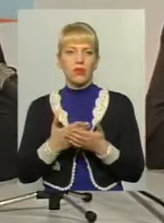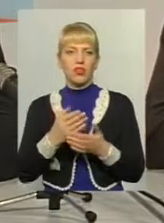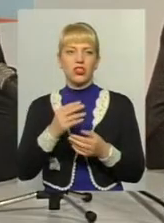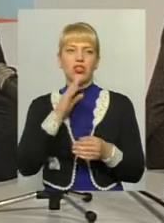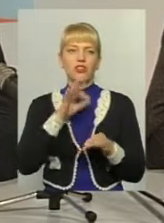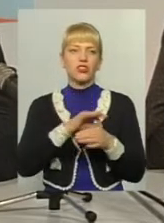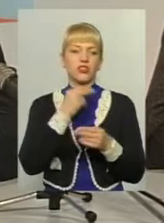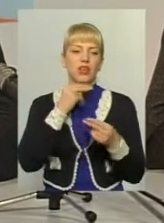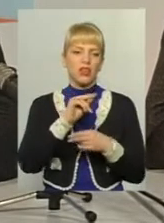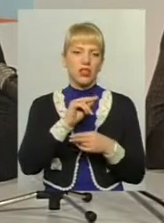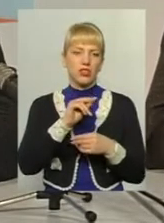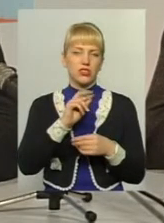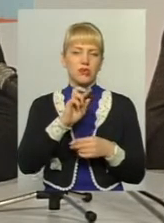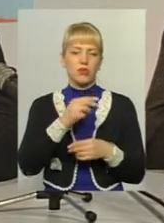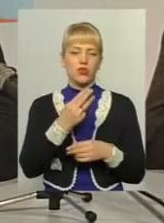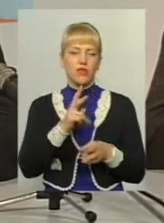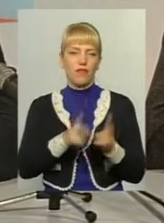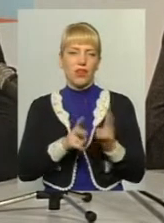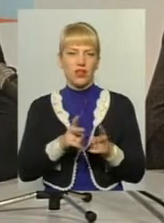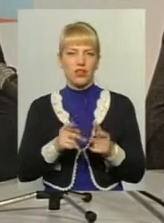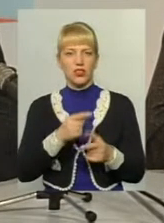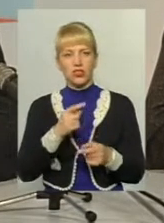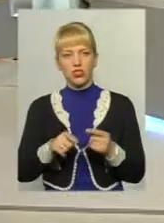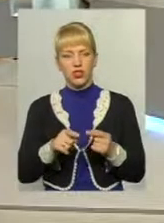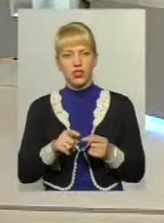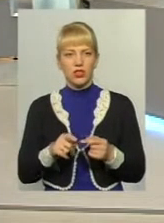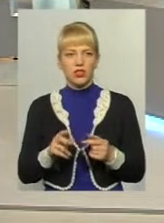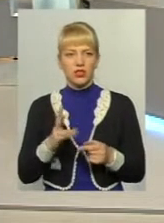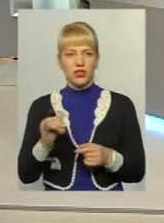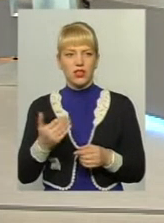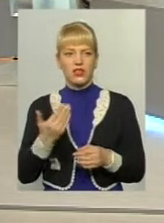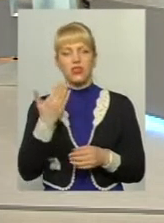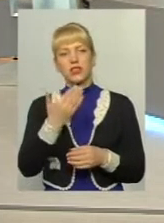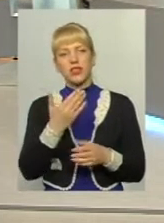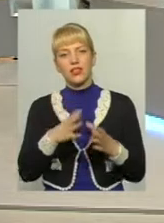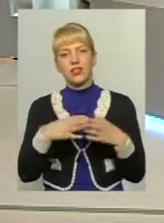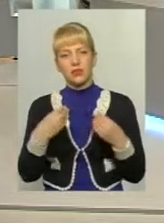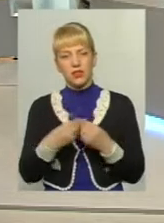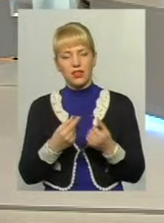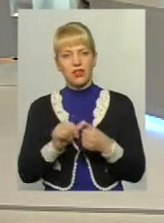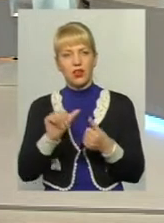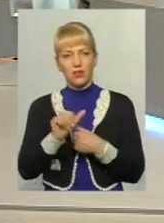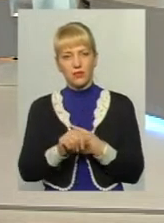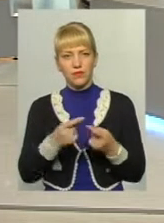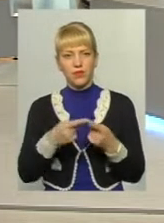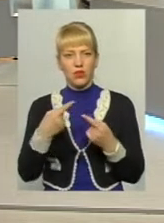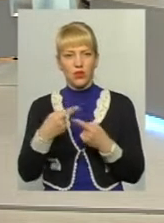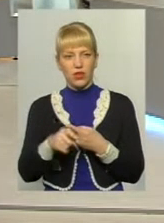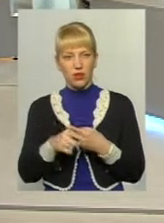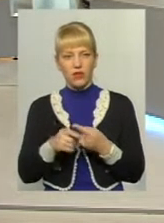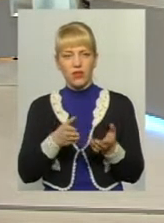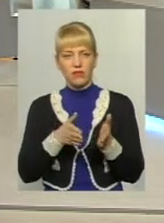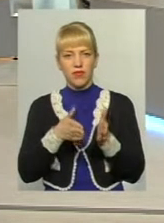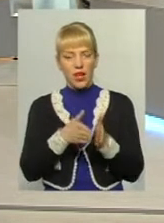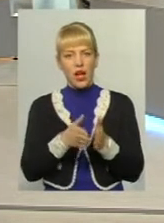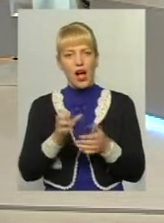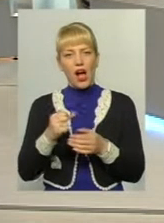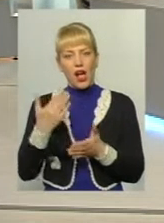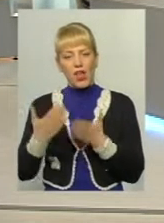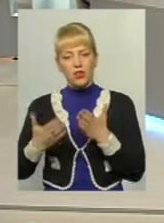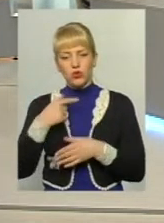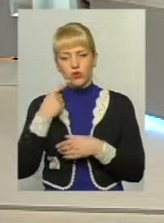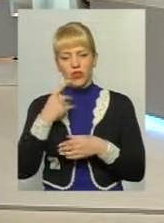да, і чи оформляти їм шлюб офіційно, чи жити їм якби в цивільному шлюбі. Да, і цього ж не поміняється, там не перестануть